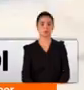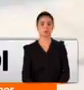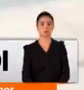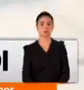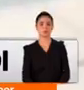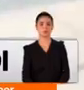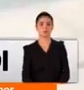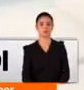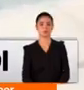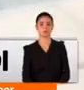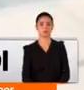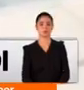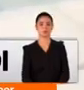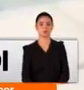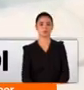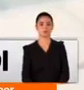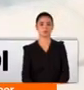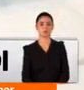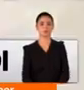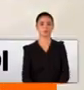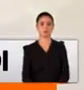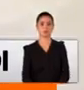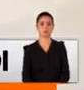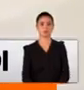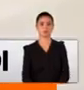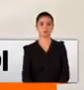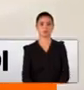geçtim. Çok bir ders oldu yani. Bir daha her zaman dikkat edeceğim.